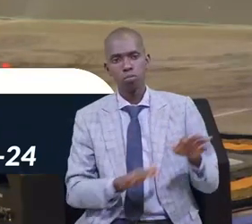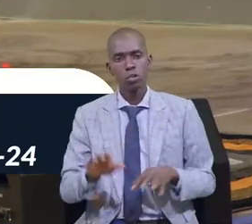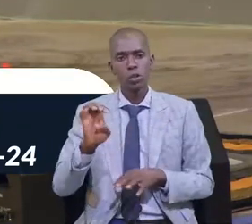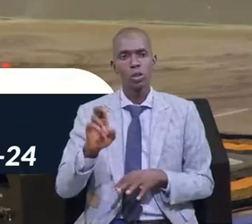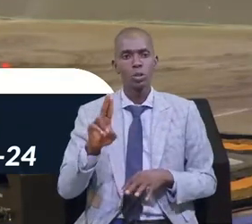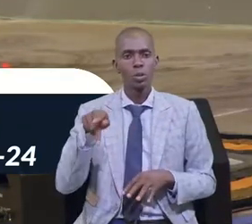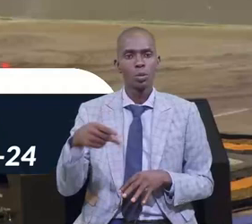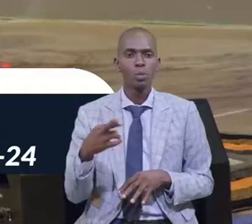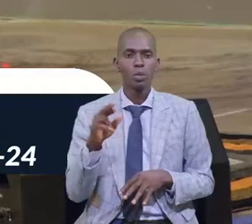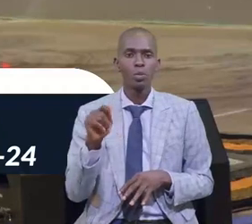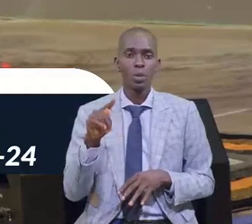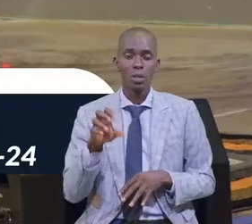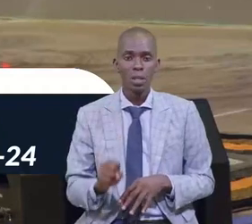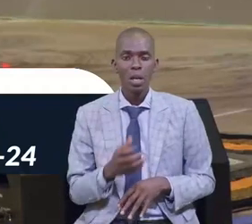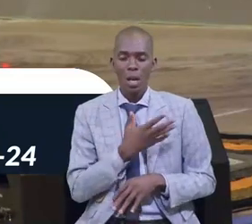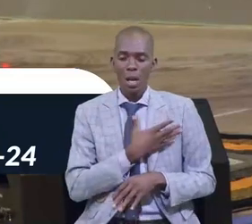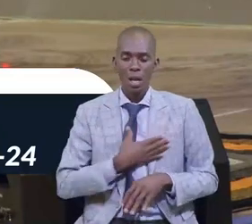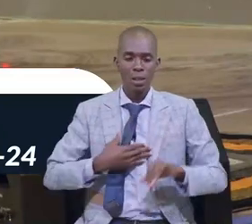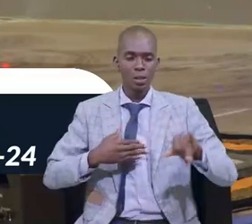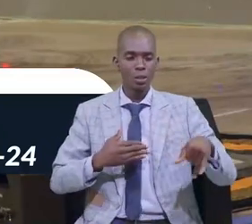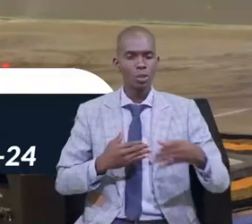Josias marcha à sa rencontre.